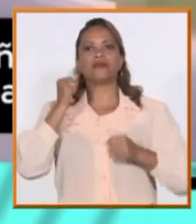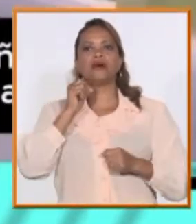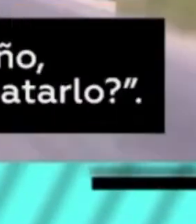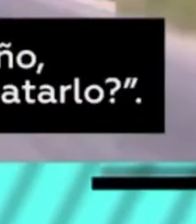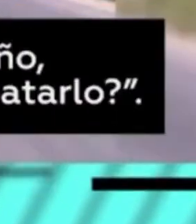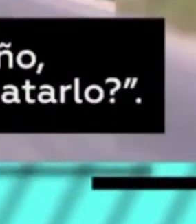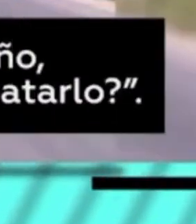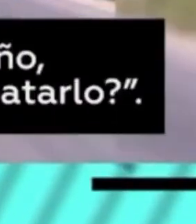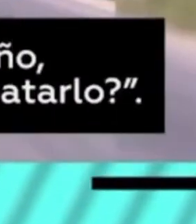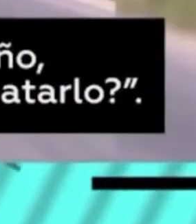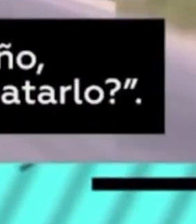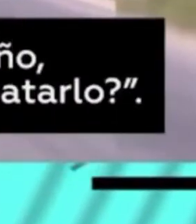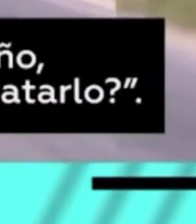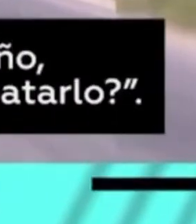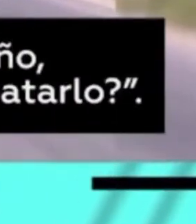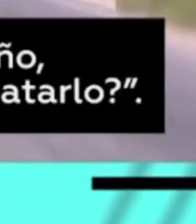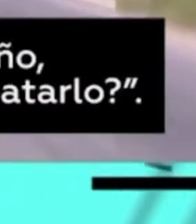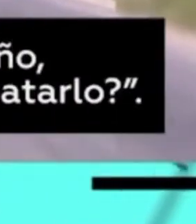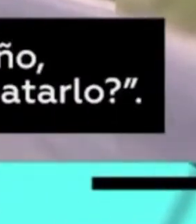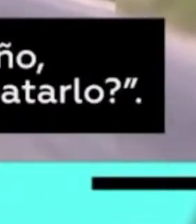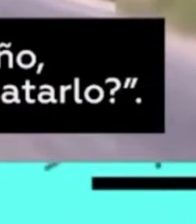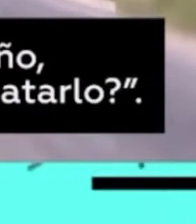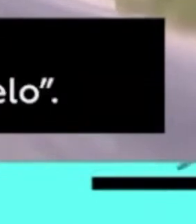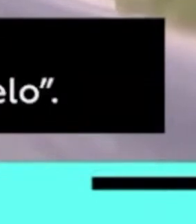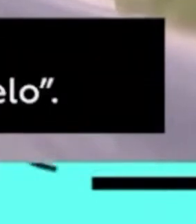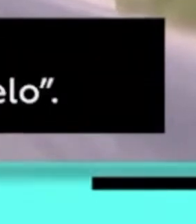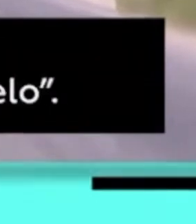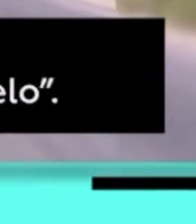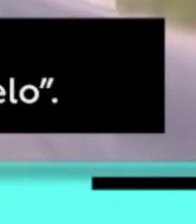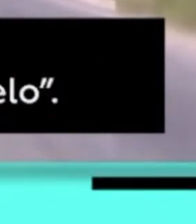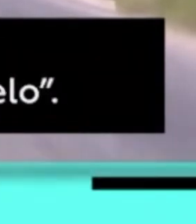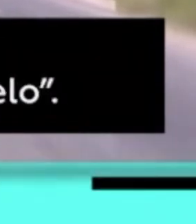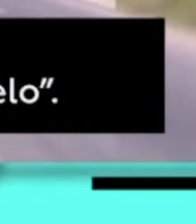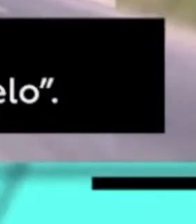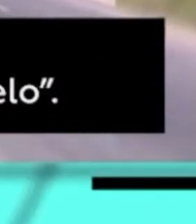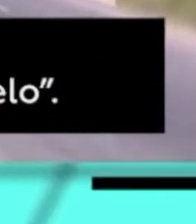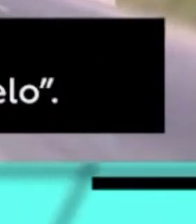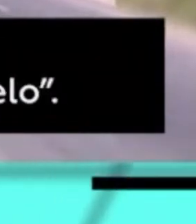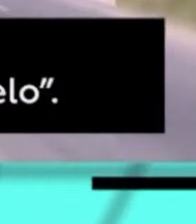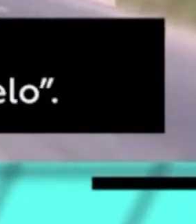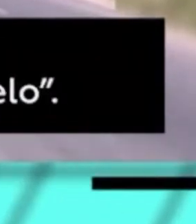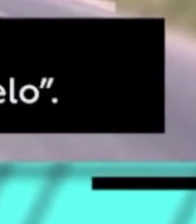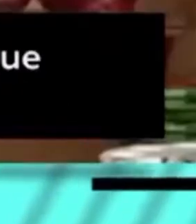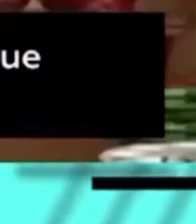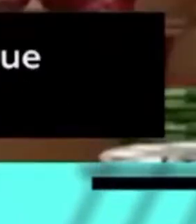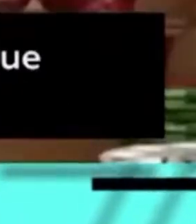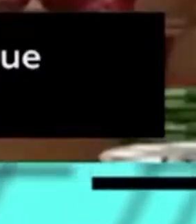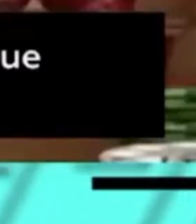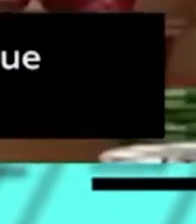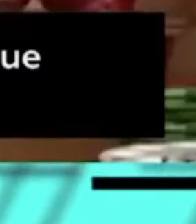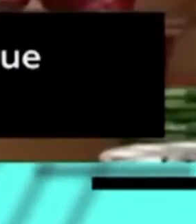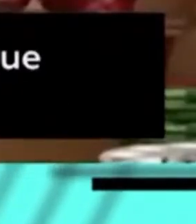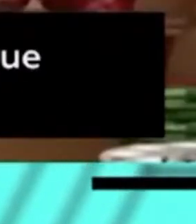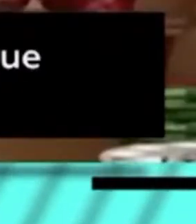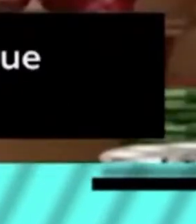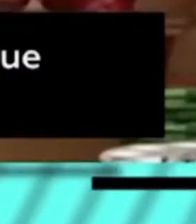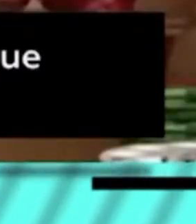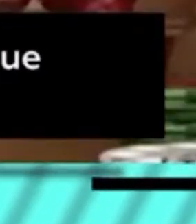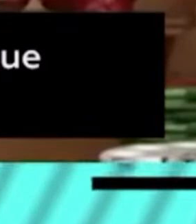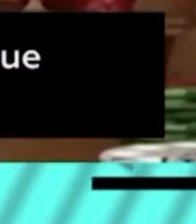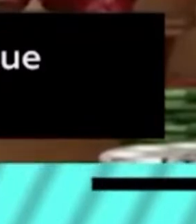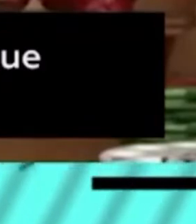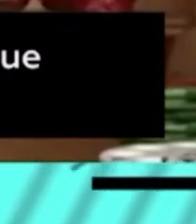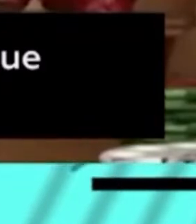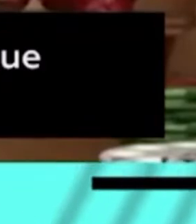ילד, אני רואה שזה ילד, למה שאני ארוג אותו? אז הוא אומר לו, לא, יש לך אישור ממני, בפקודה תהרוג אותו, הוא זרק בו. לפעמים